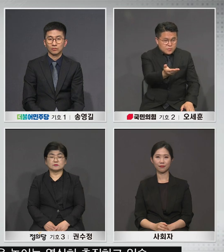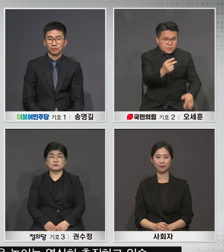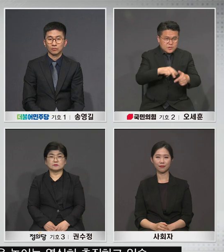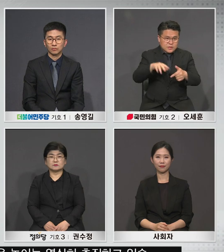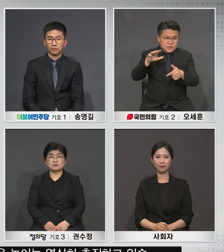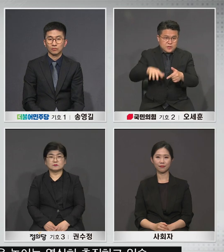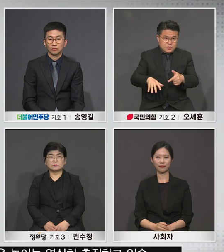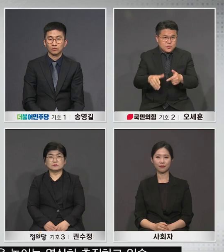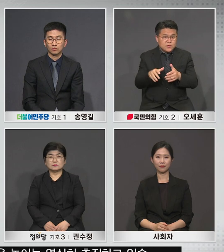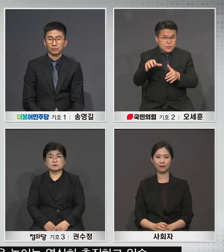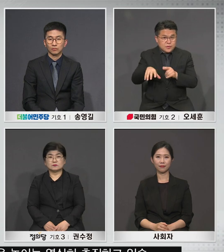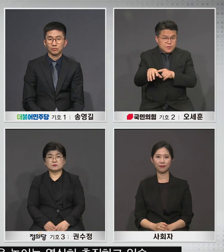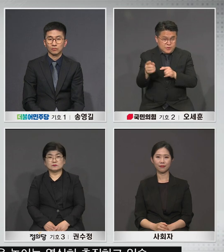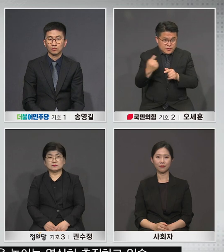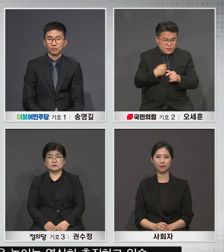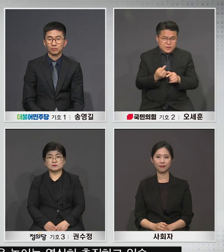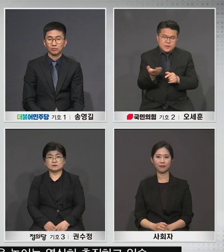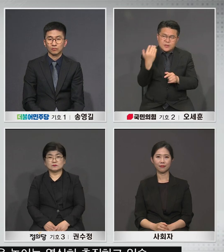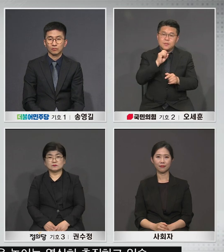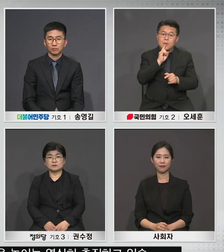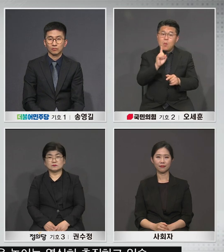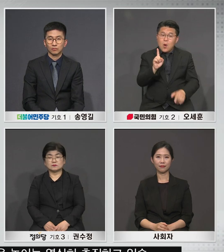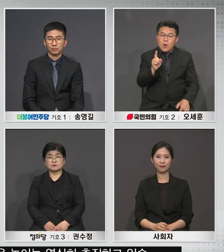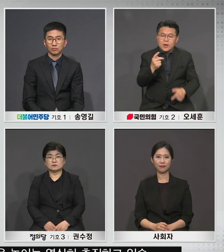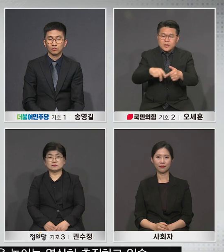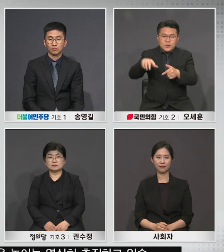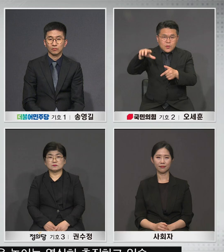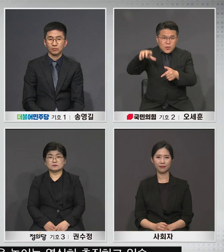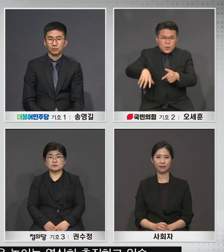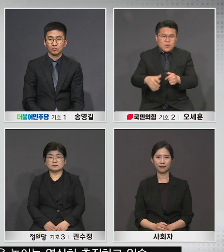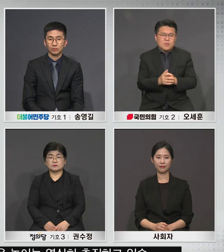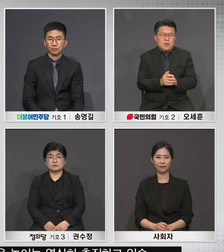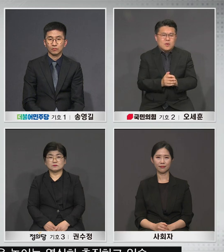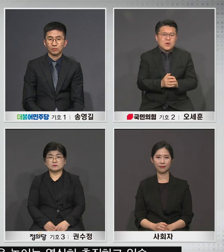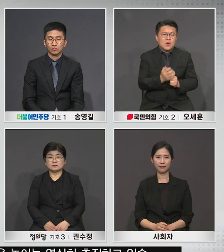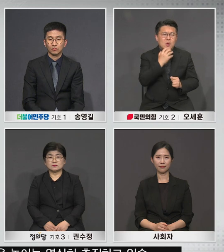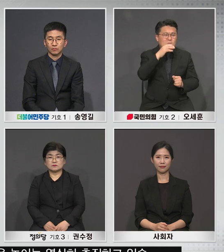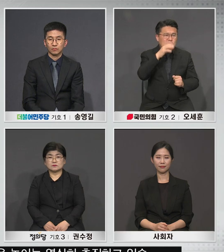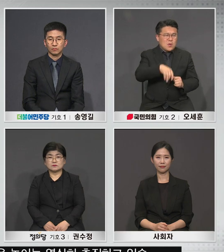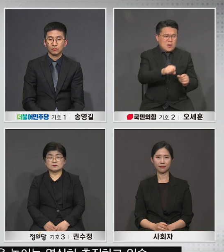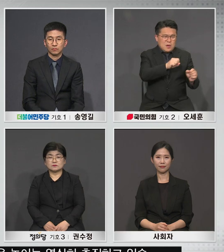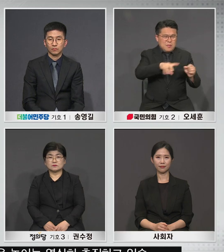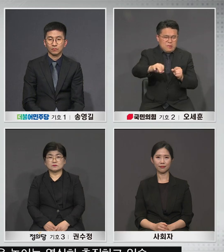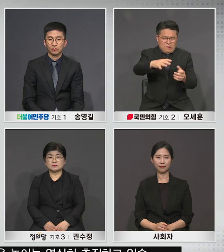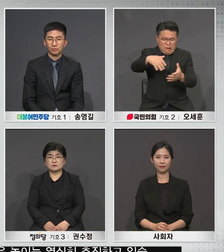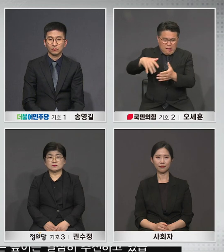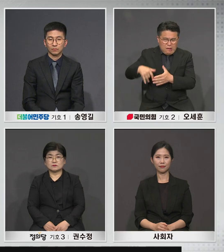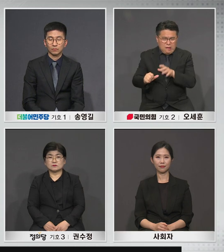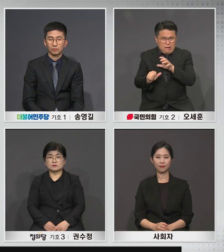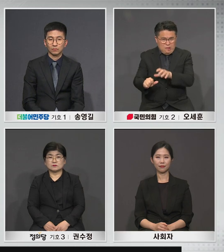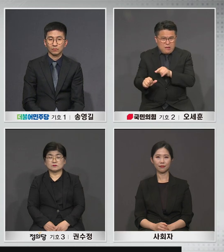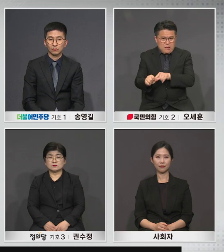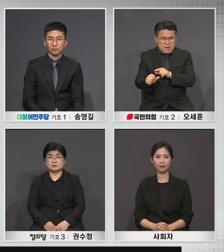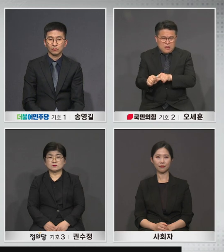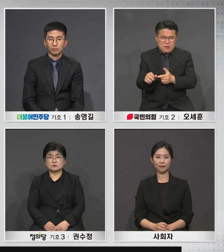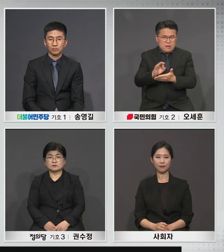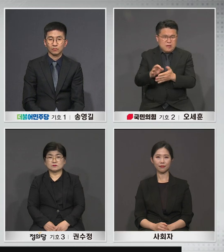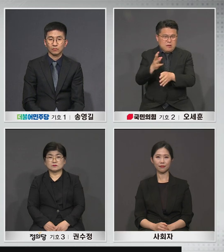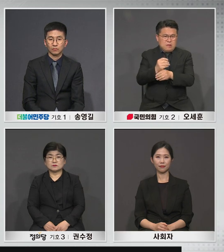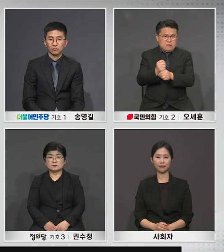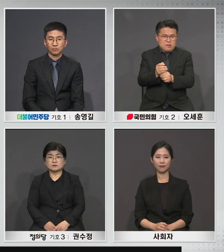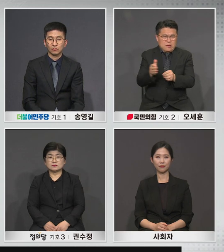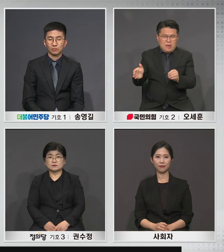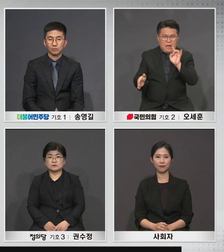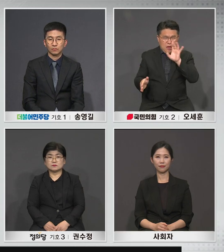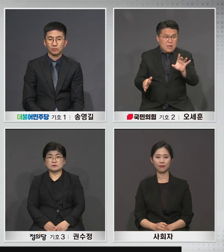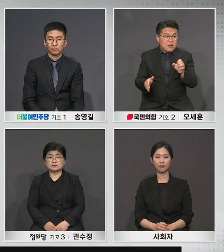출신이신데, 그때 이런 말씀을 하셨어요. 인천은 서울의 쓰레기 식민지다, 사용 현장은 절대 불가하다, 이런 말씀을 여러